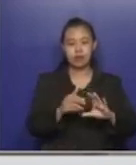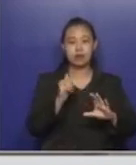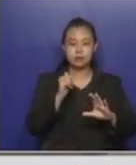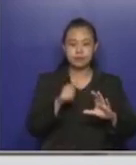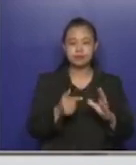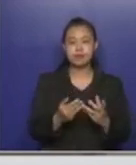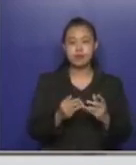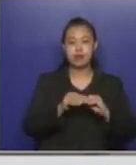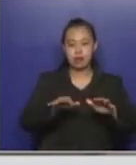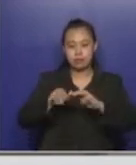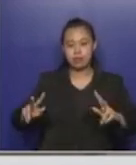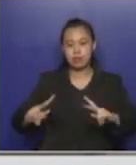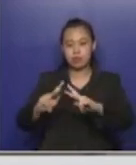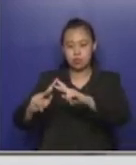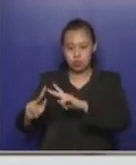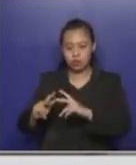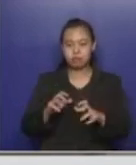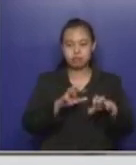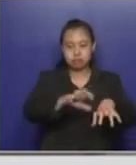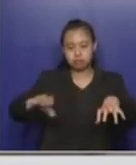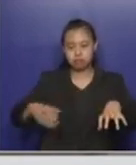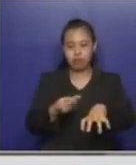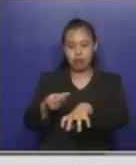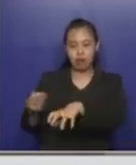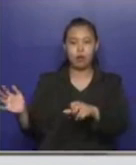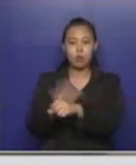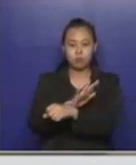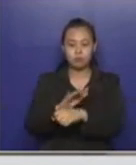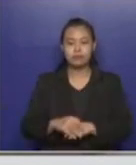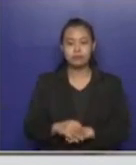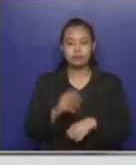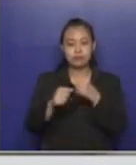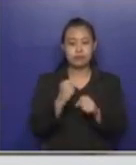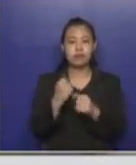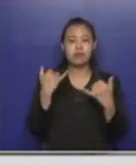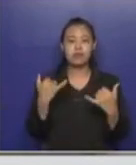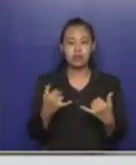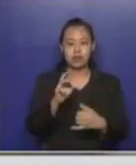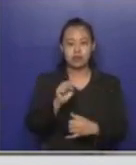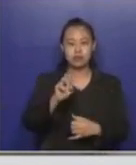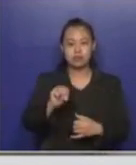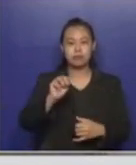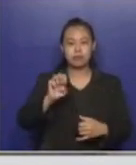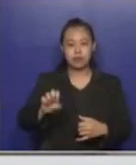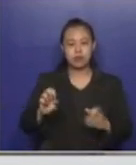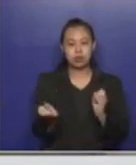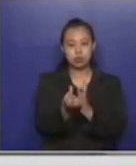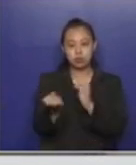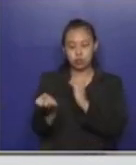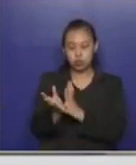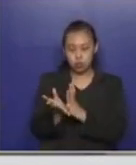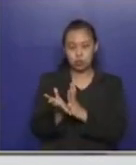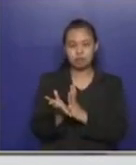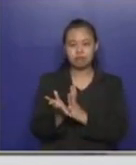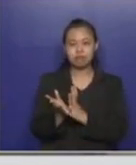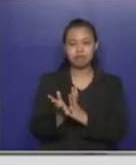ระจายไปยังกระทรวงต่างๆแทบจะทุกกระทรวงนะคะแต่ท่านประธานคะปีนี้ SME ได้รับความเดือดร้อนทั่วห